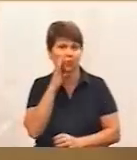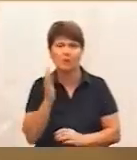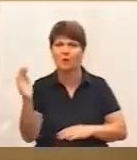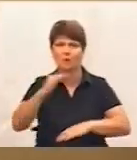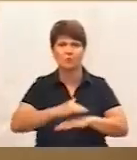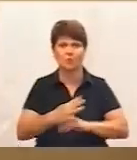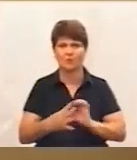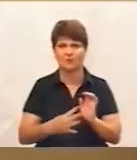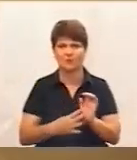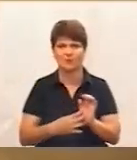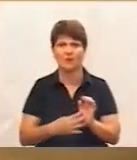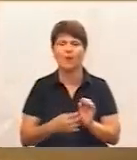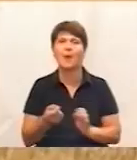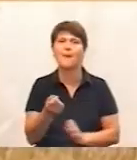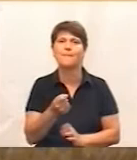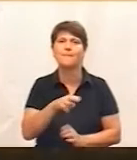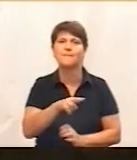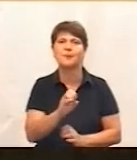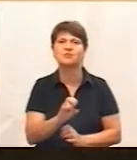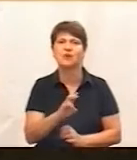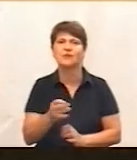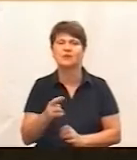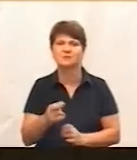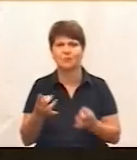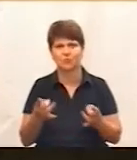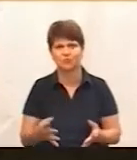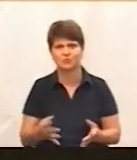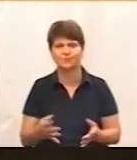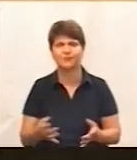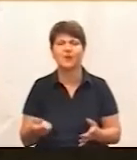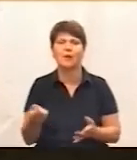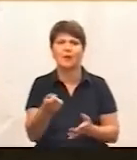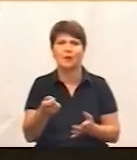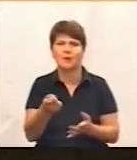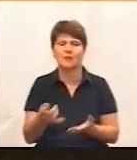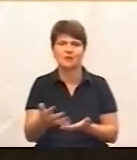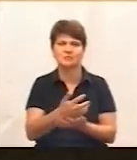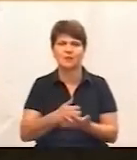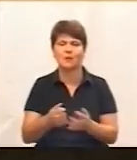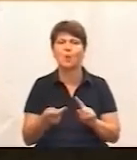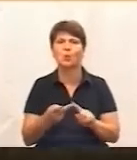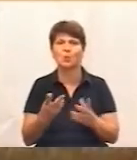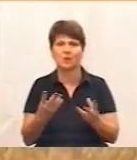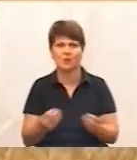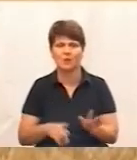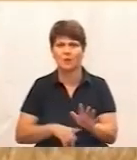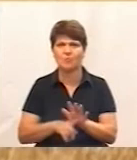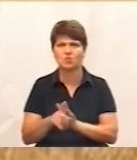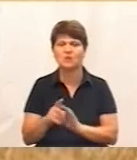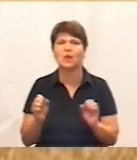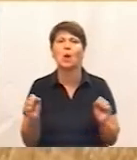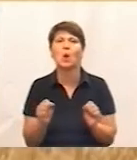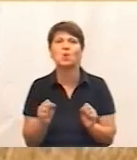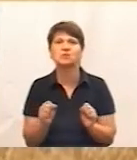вечора. З пшеницею простіше. Жнивуємо другий день, тому що почали збирати озимий